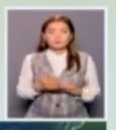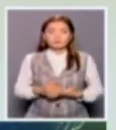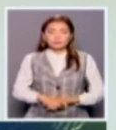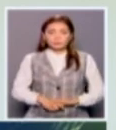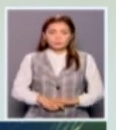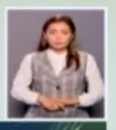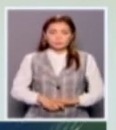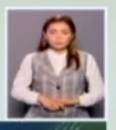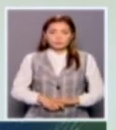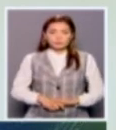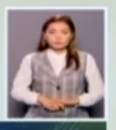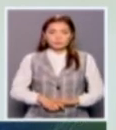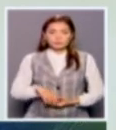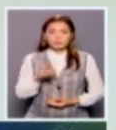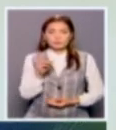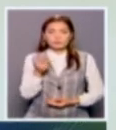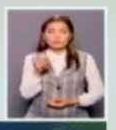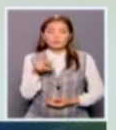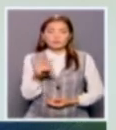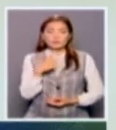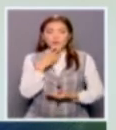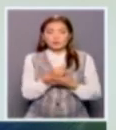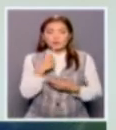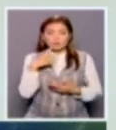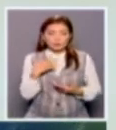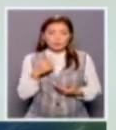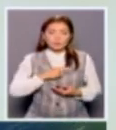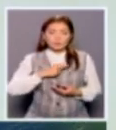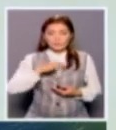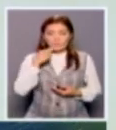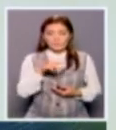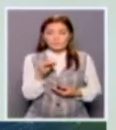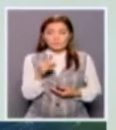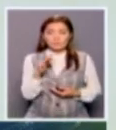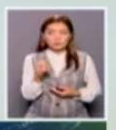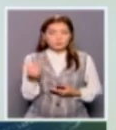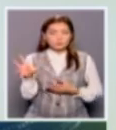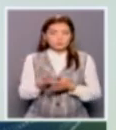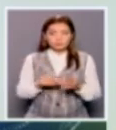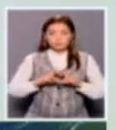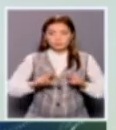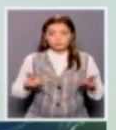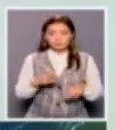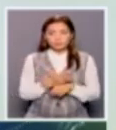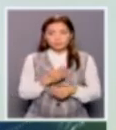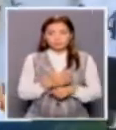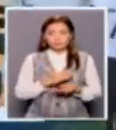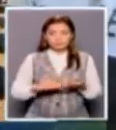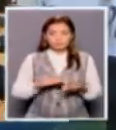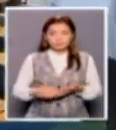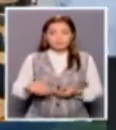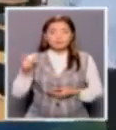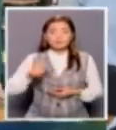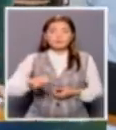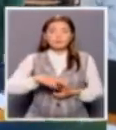монографиялары бар. Енді Қадыр ағайдың өзінің кандидаттық диссертациясы Жұмекен Нәжімеденовтің лирикасына жазылды.